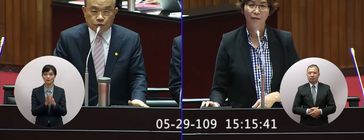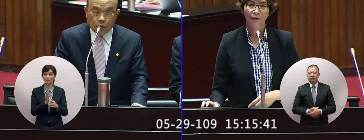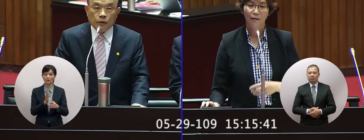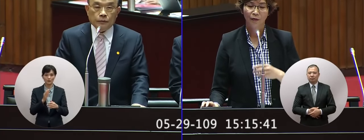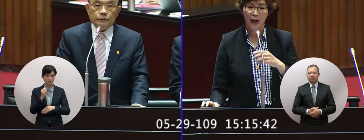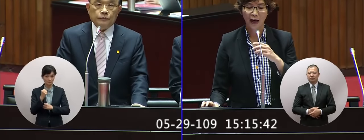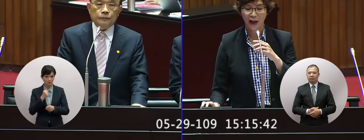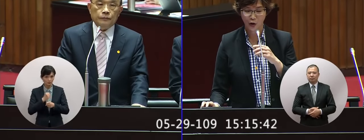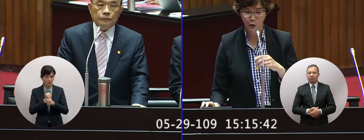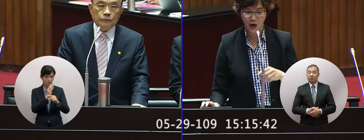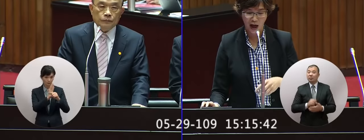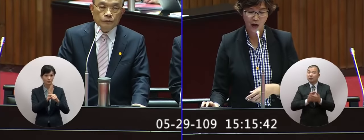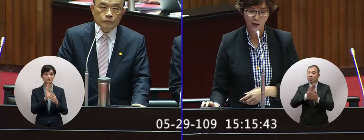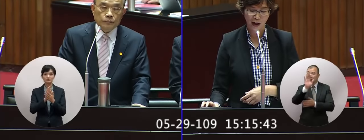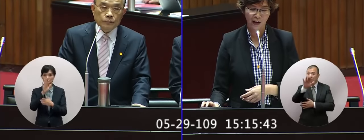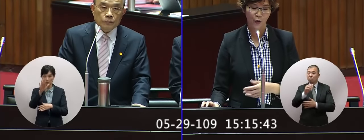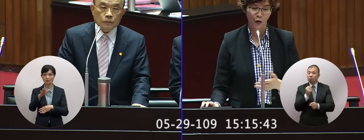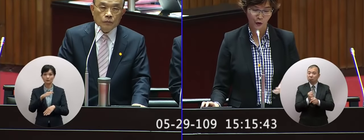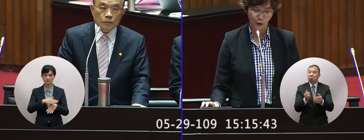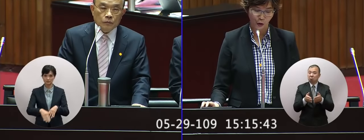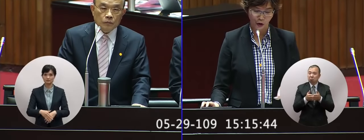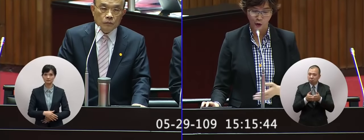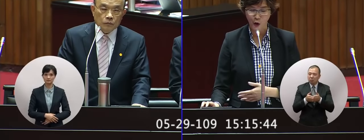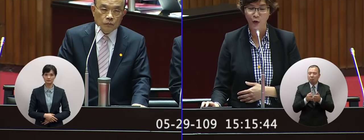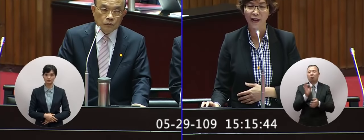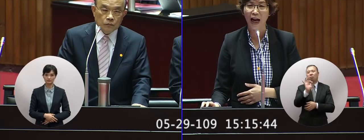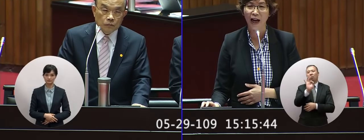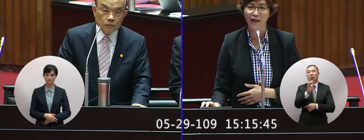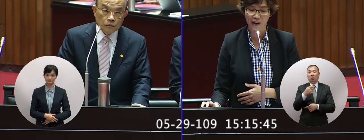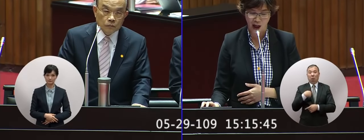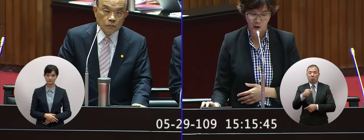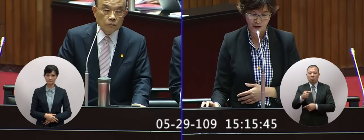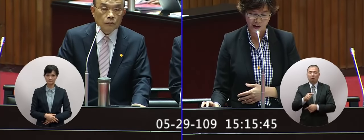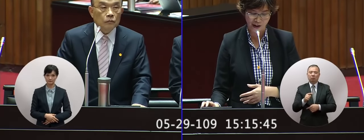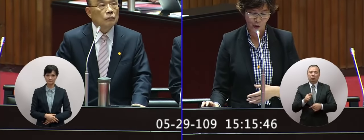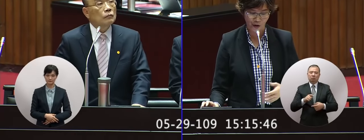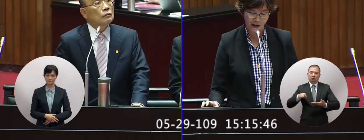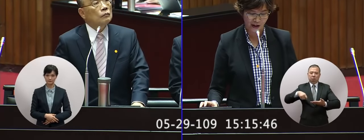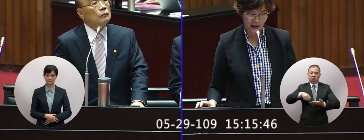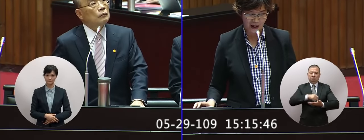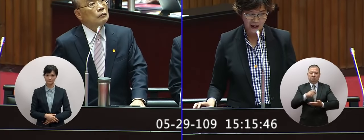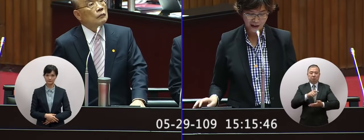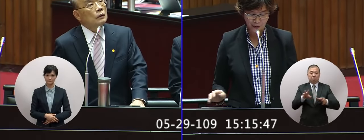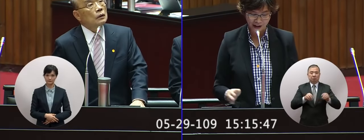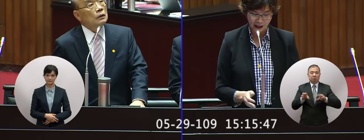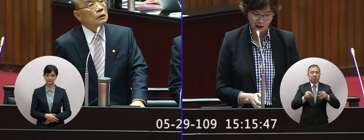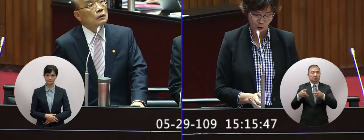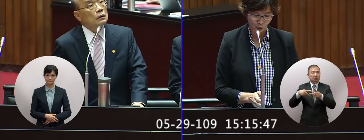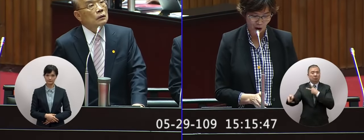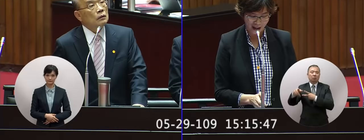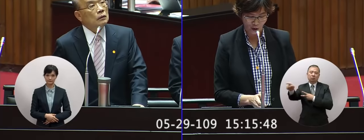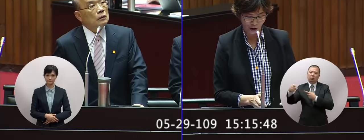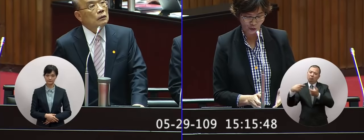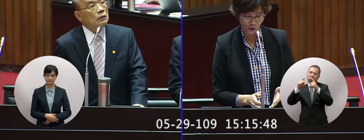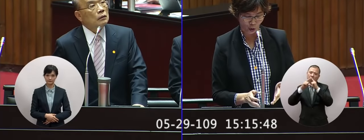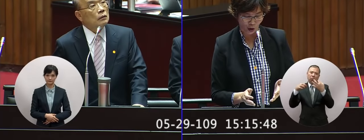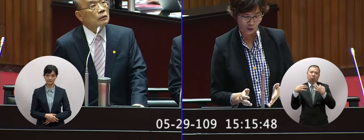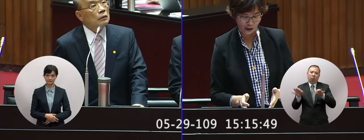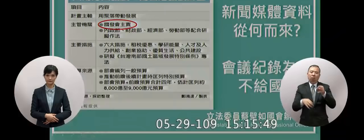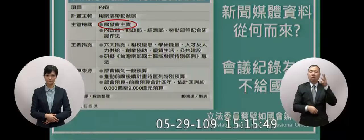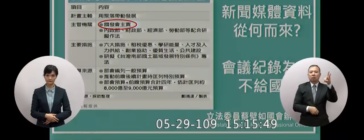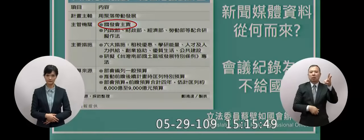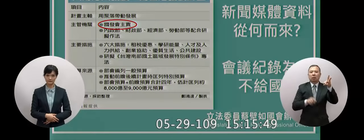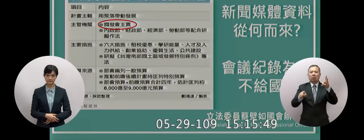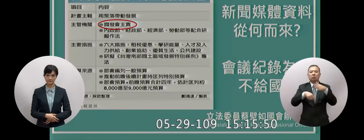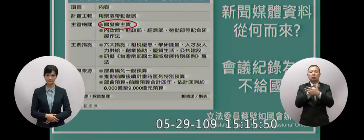将来要做。 将来要做好，那我去书询就送我三行字了吼，可是就是给这边写个主管单位就是国